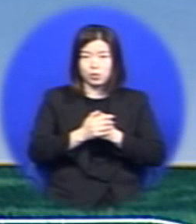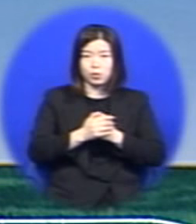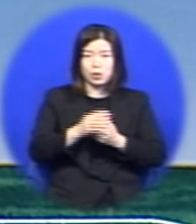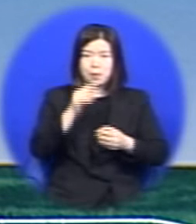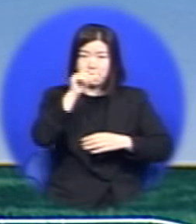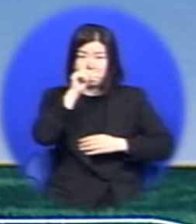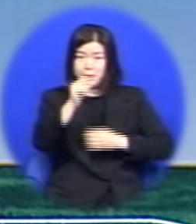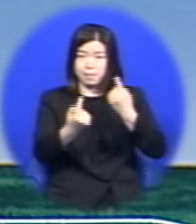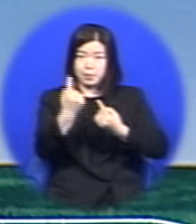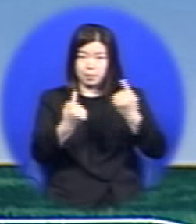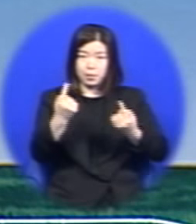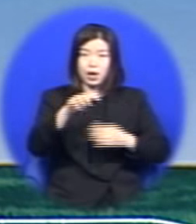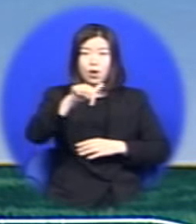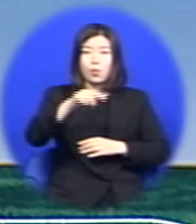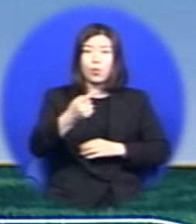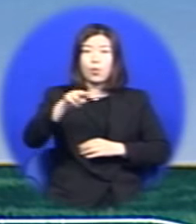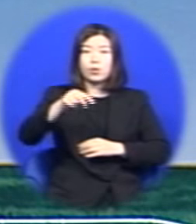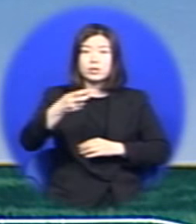고슴도치입니다.